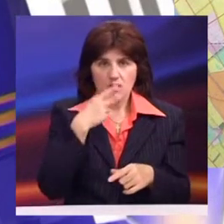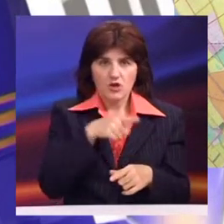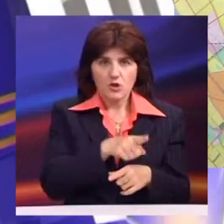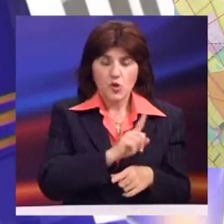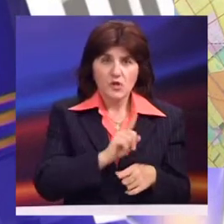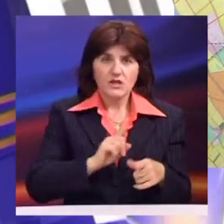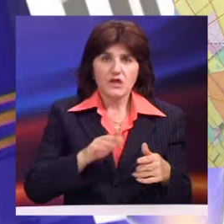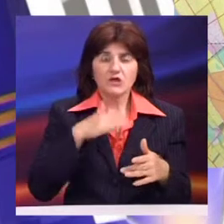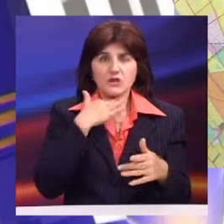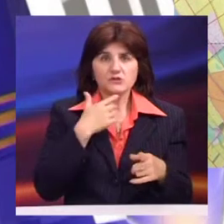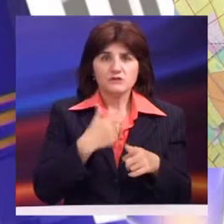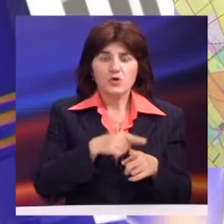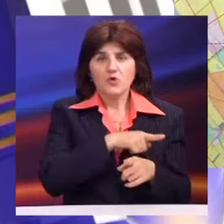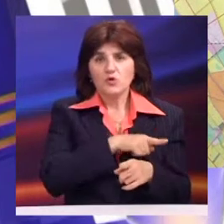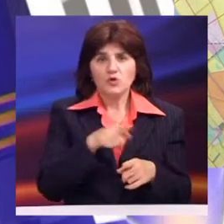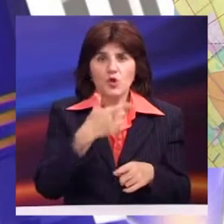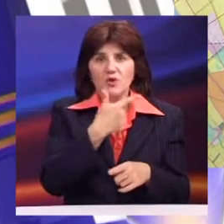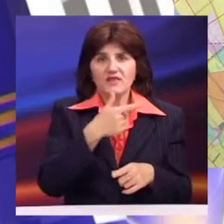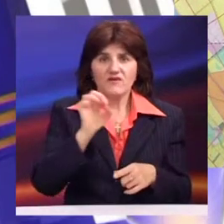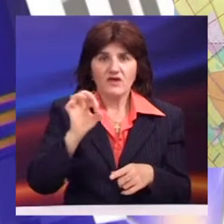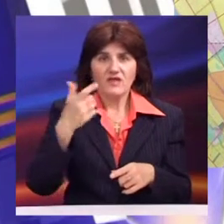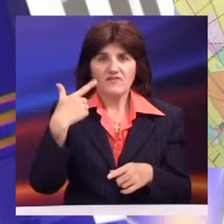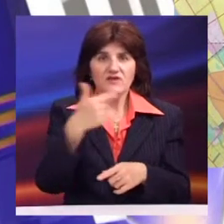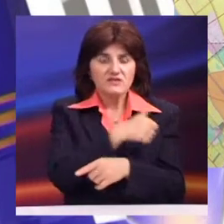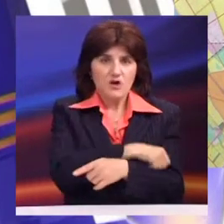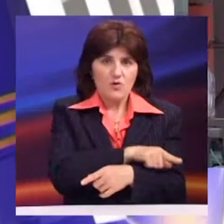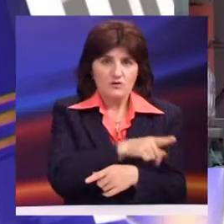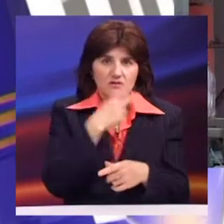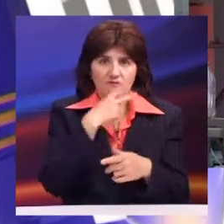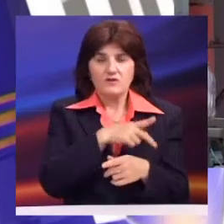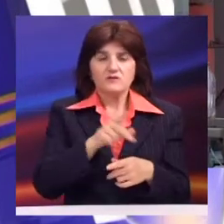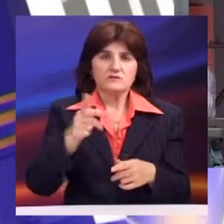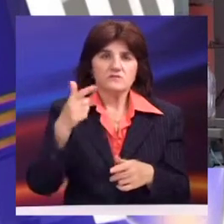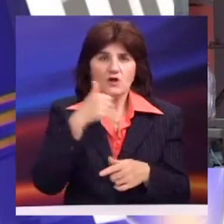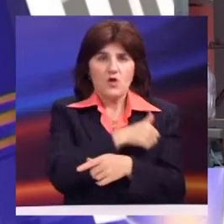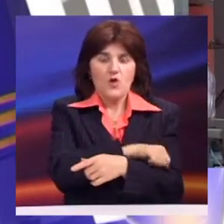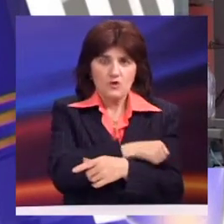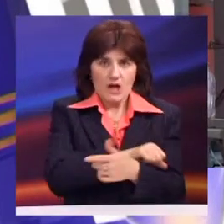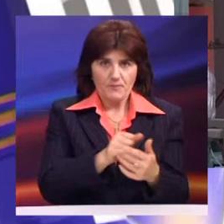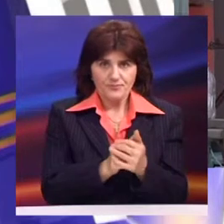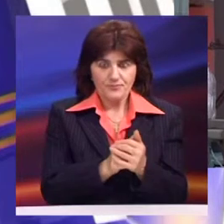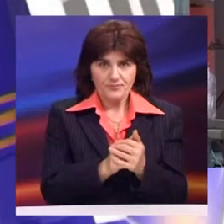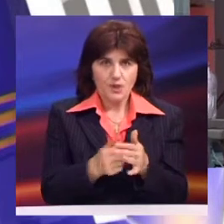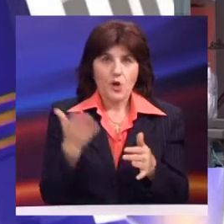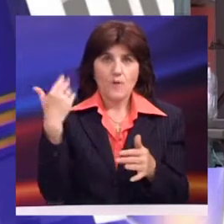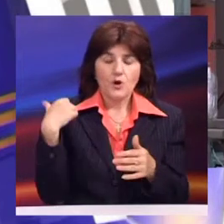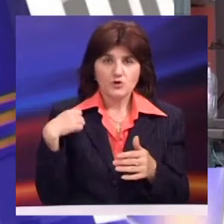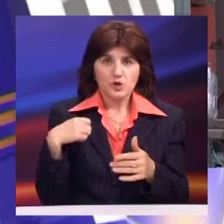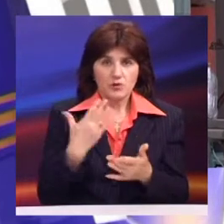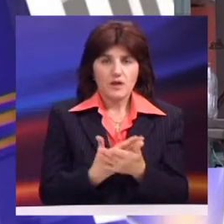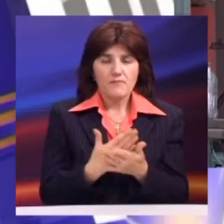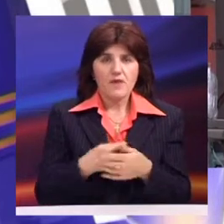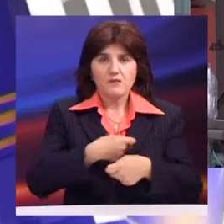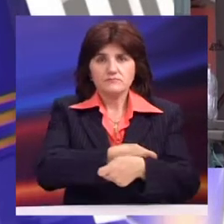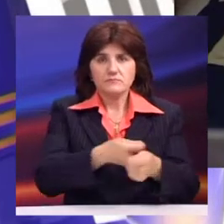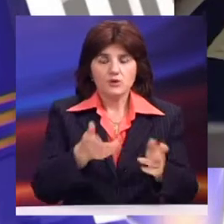to nije do 2020. godine, to je realizacija narednih 100 godina. U Subotici u toku cele prošle godine izdato